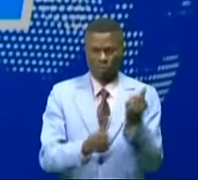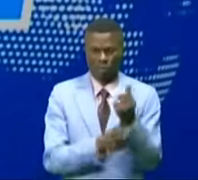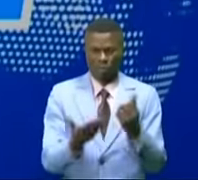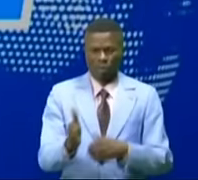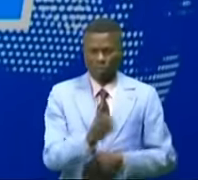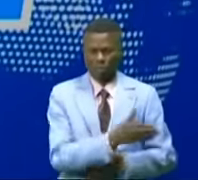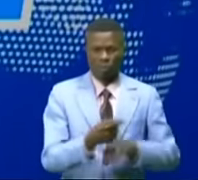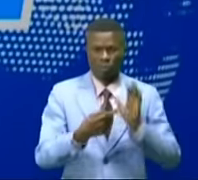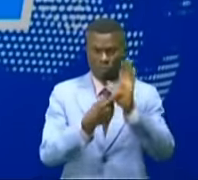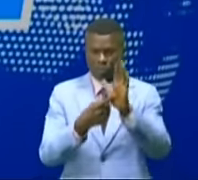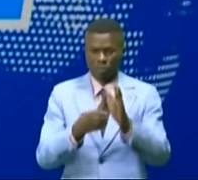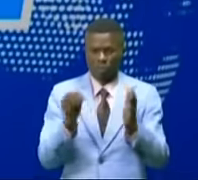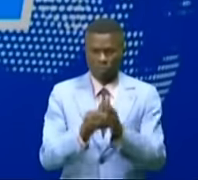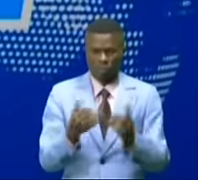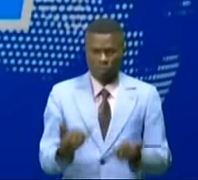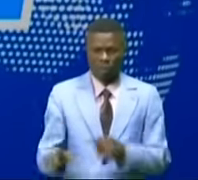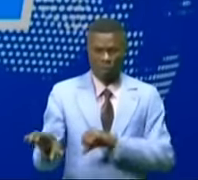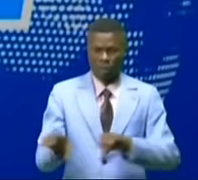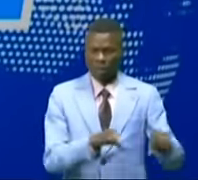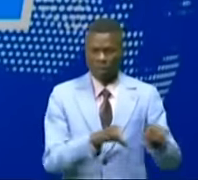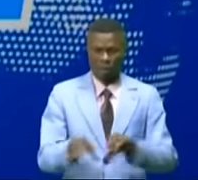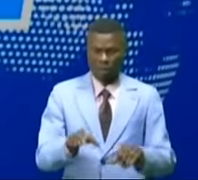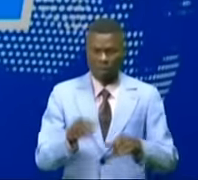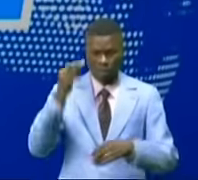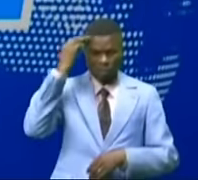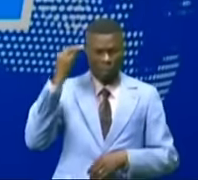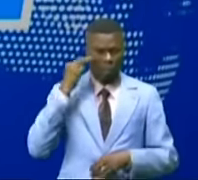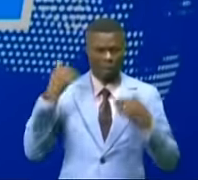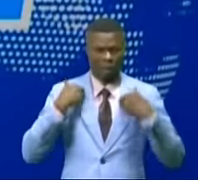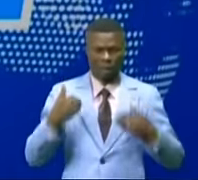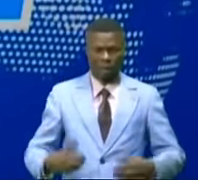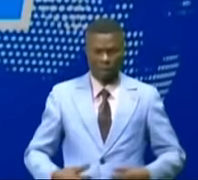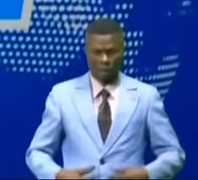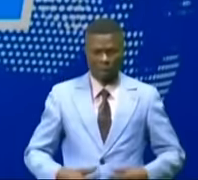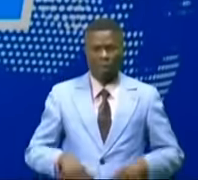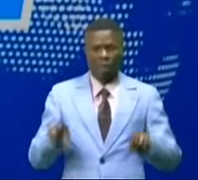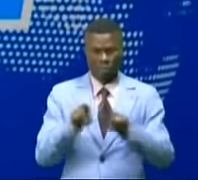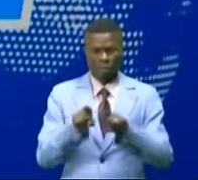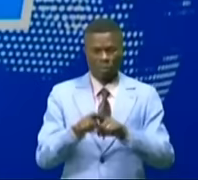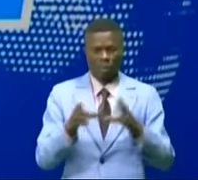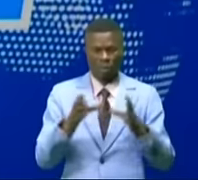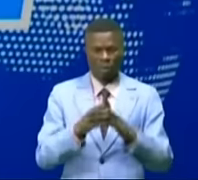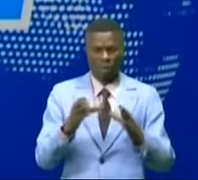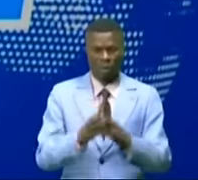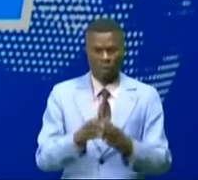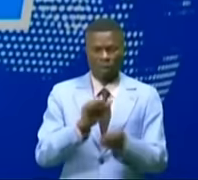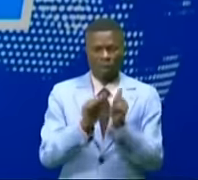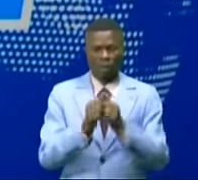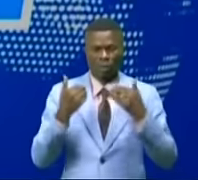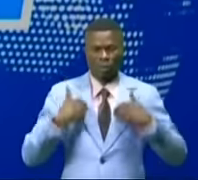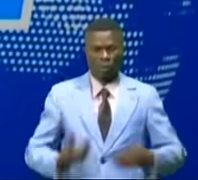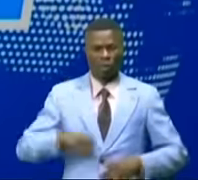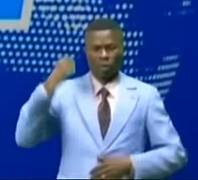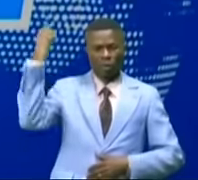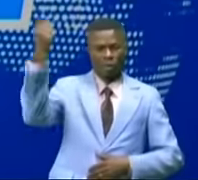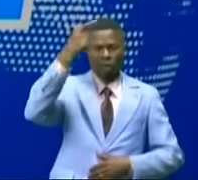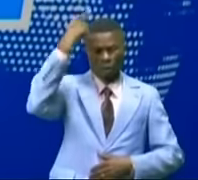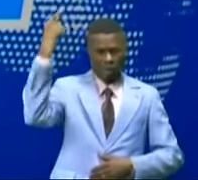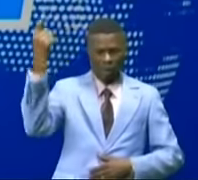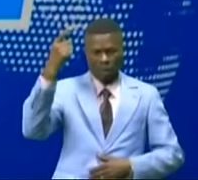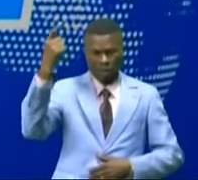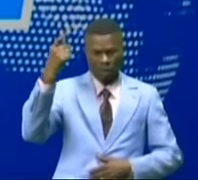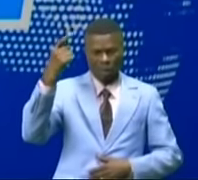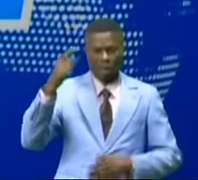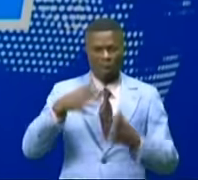Je vous propose de suivre à présent les activités du ministre de la Santé, justement en rapport avec la couverture santé universelle